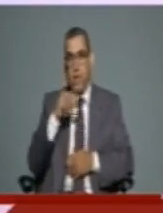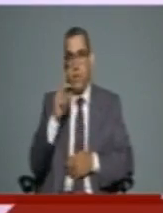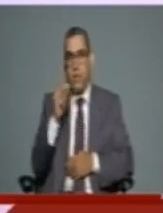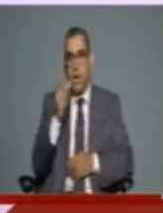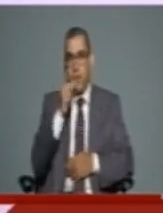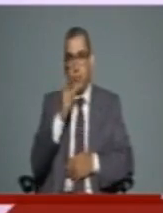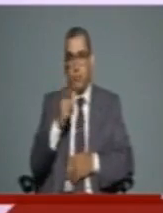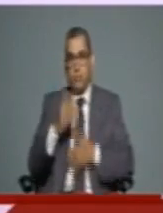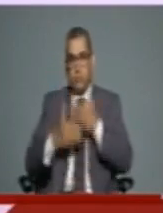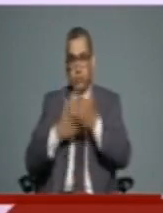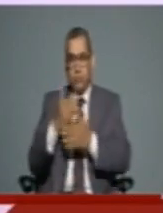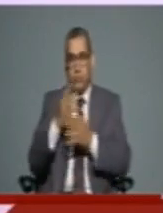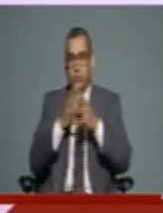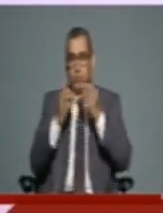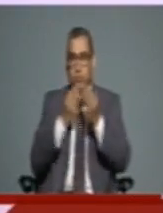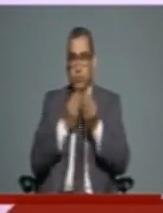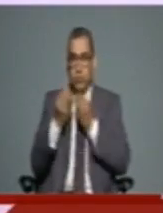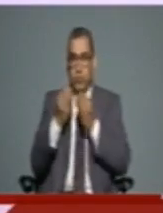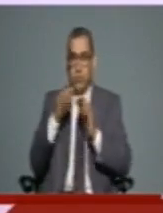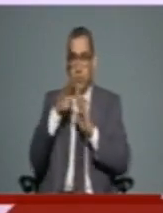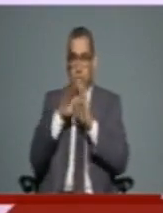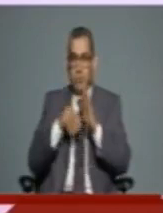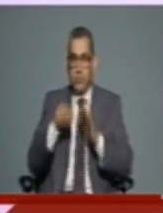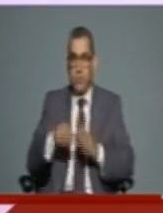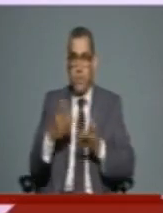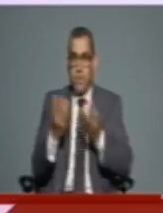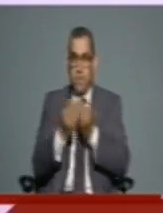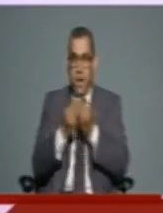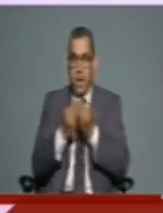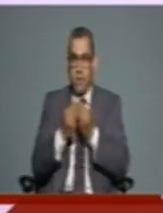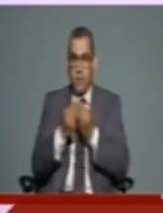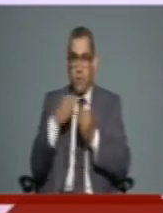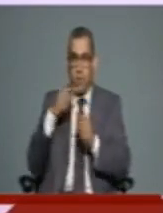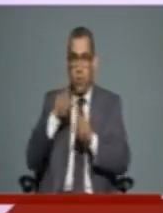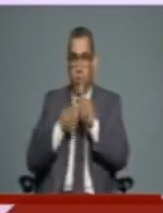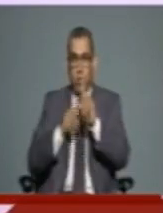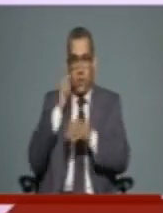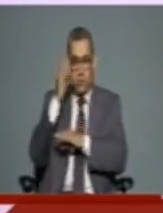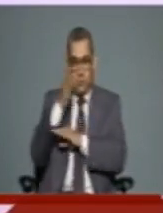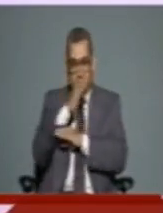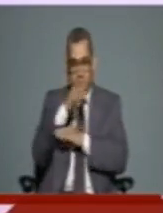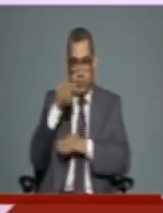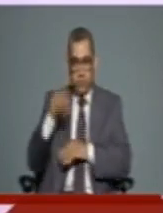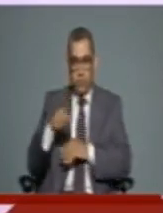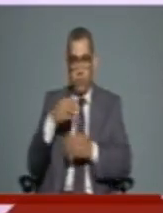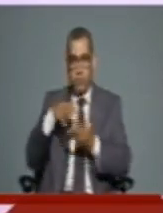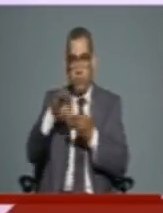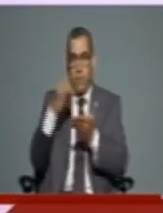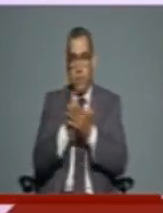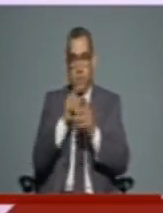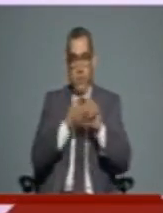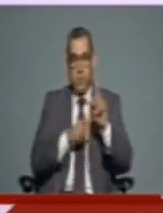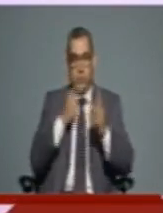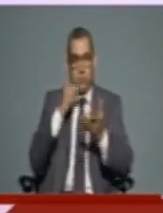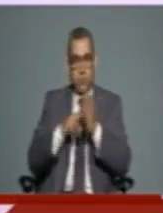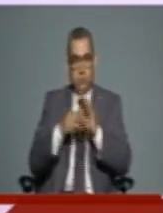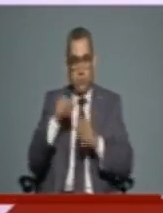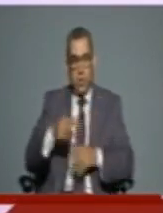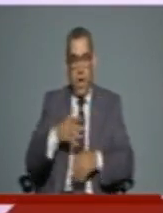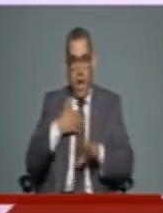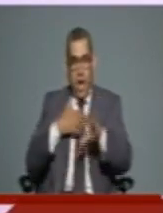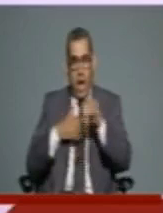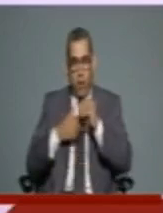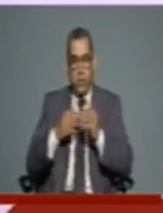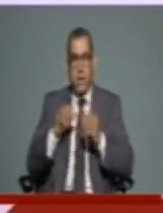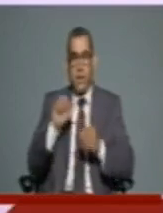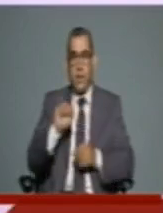بنناقش دلوقتي ومع وزارة التخطيط والأجهزة المعنية ان احنا مع الاتحاد الاوروبي